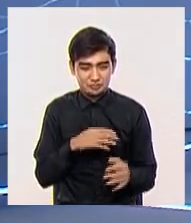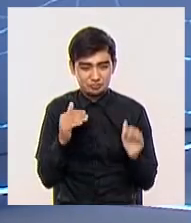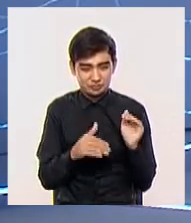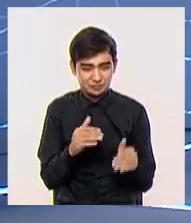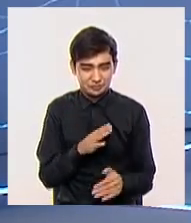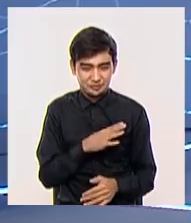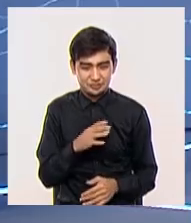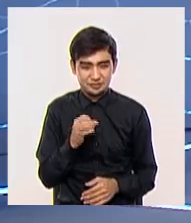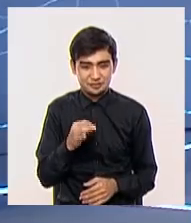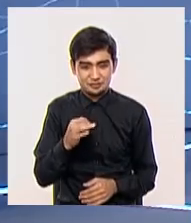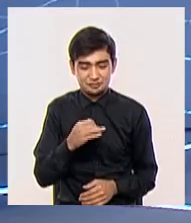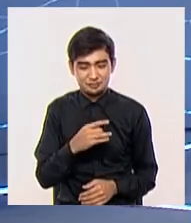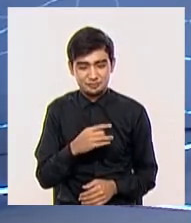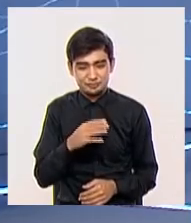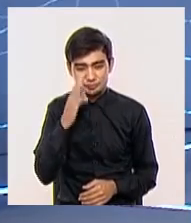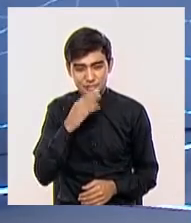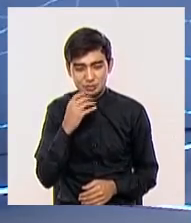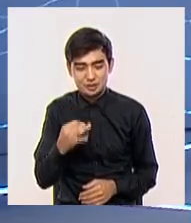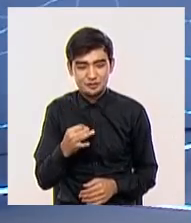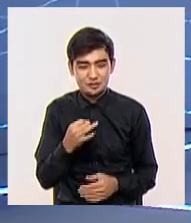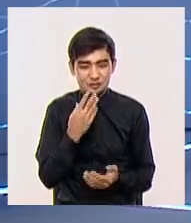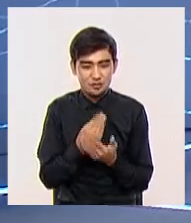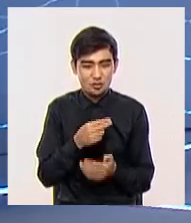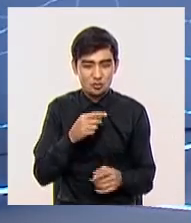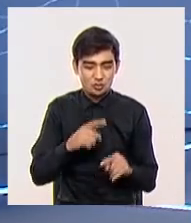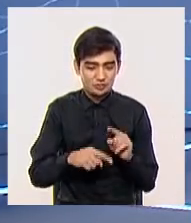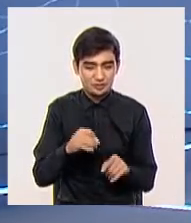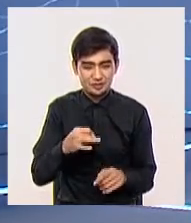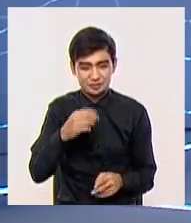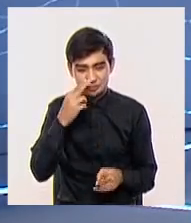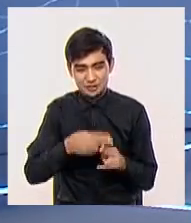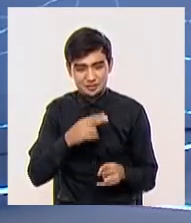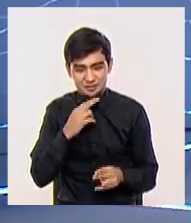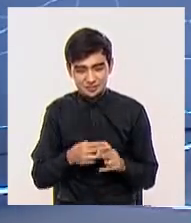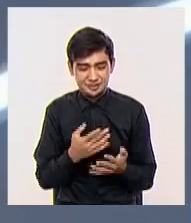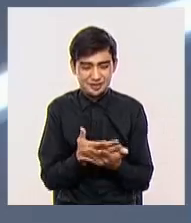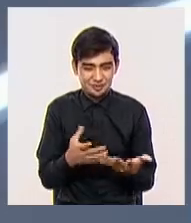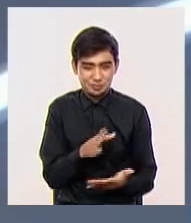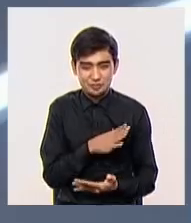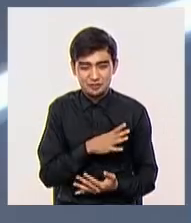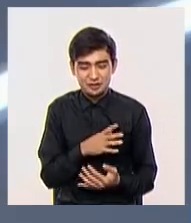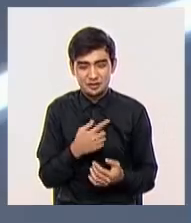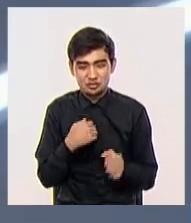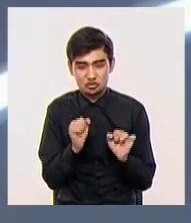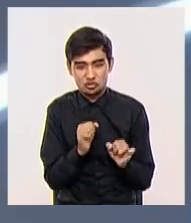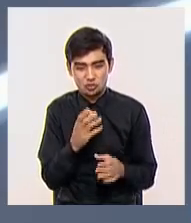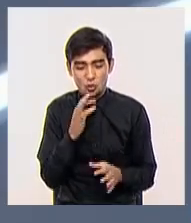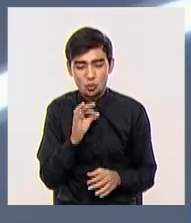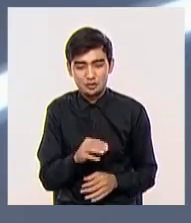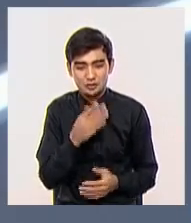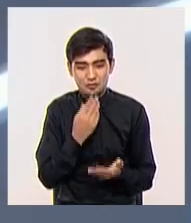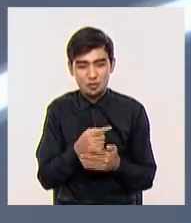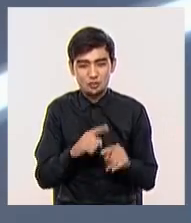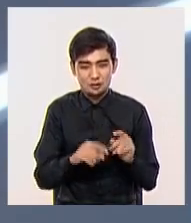әрекеттерге баратын өгей әкеден, туған туыс ағадан, жалпы жақындарымыздан қалай қорғай аламыз? Неге